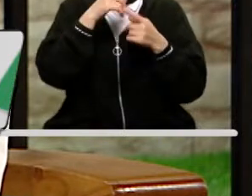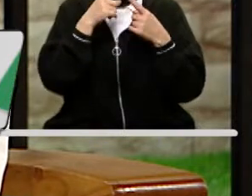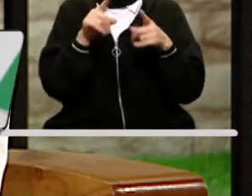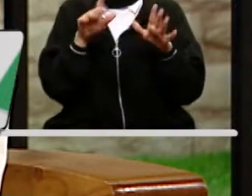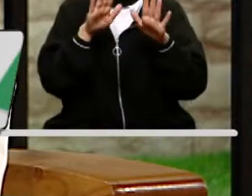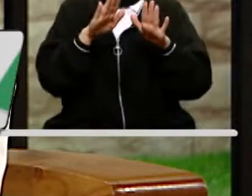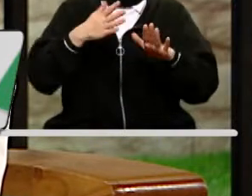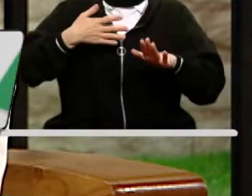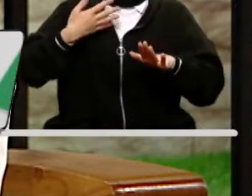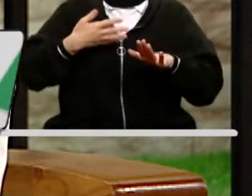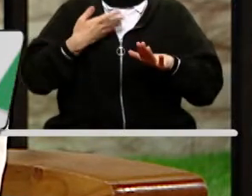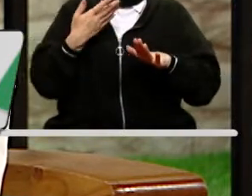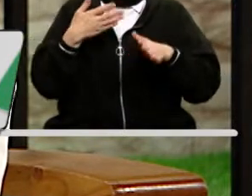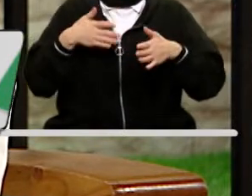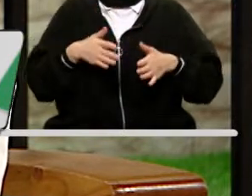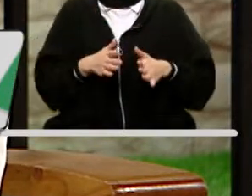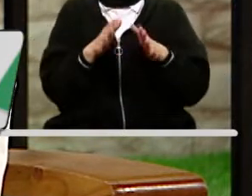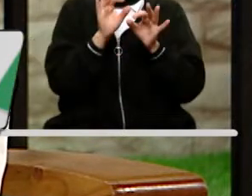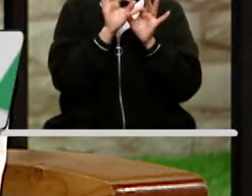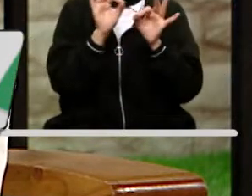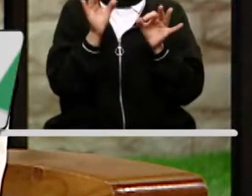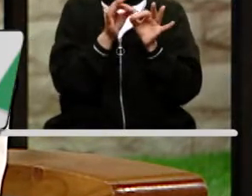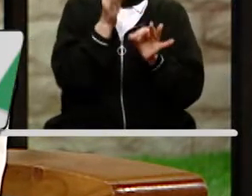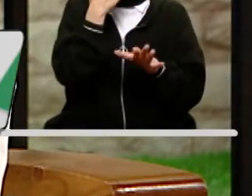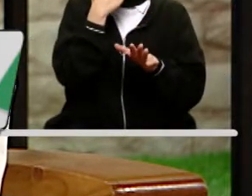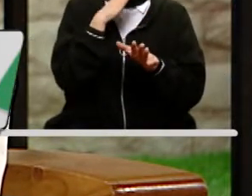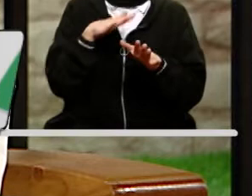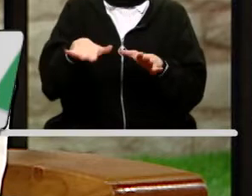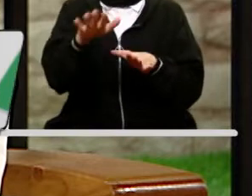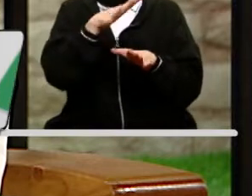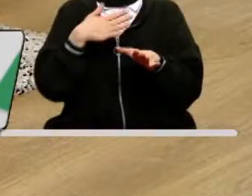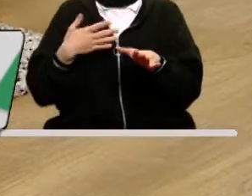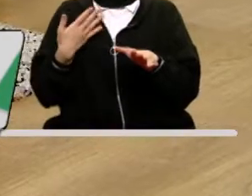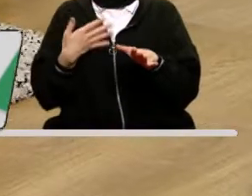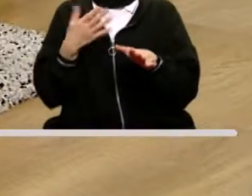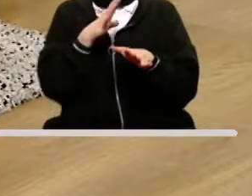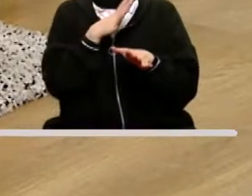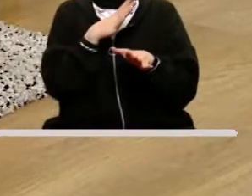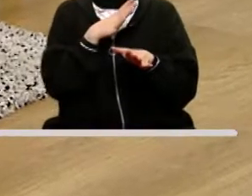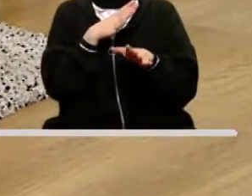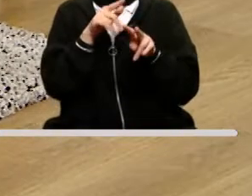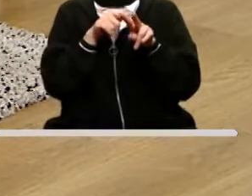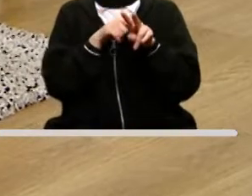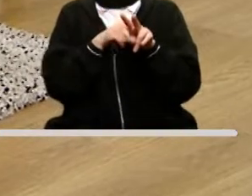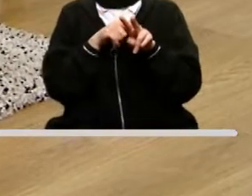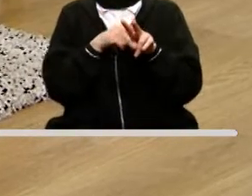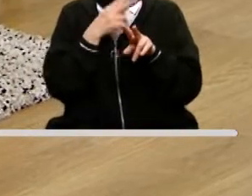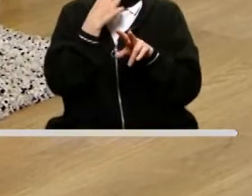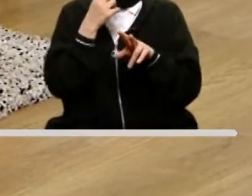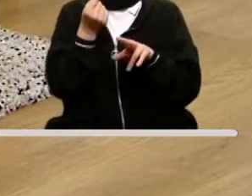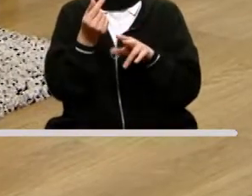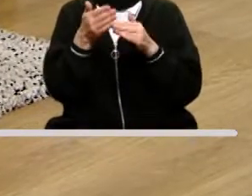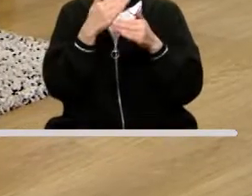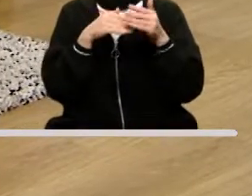insan yavrusu yok. İnsan yavrusu merakla doğuyor. Değil mi? Evet. Yeliz Hanım biraz önce size önce Fatih hocamız, Fatih Aytaç